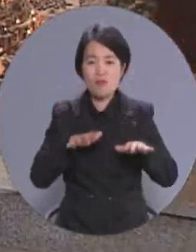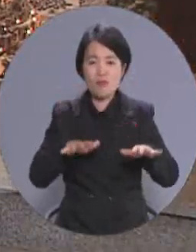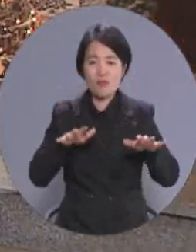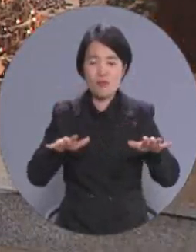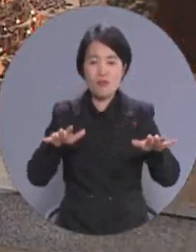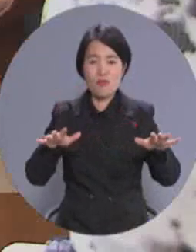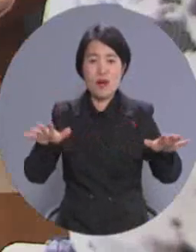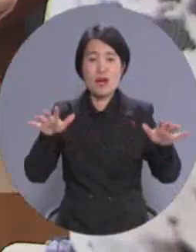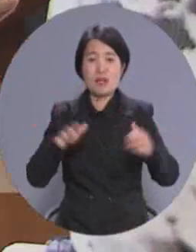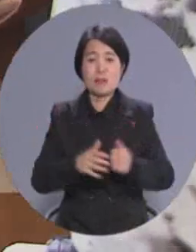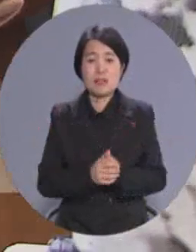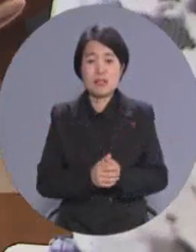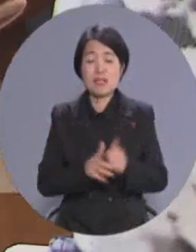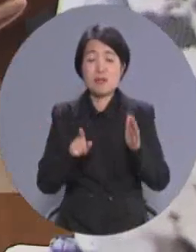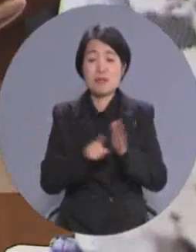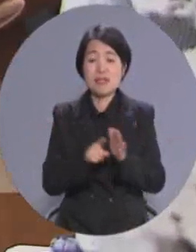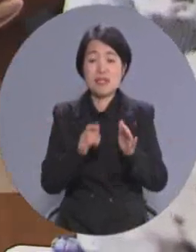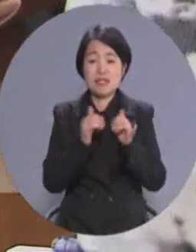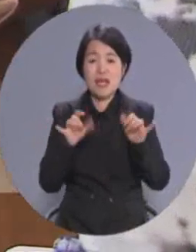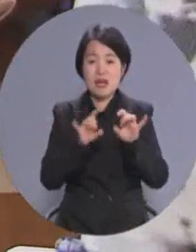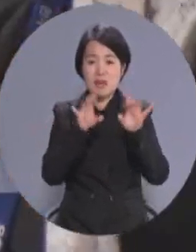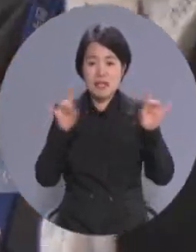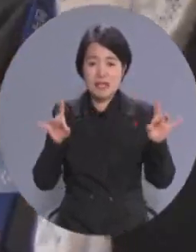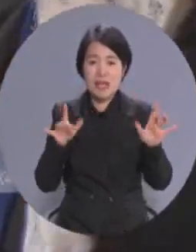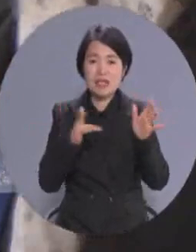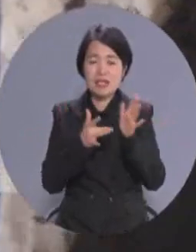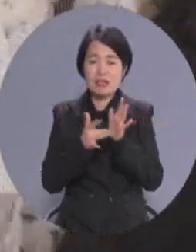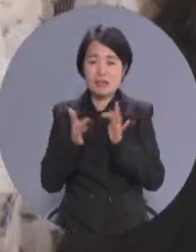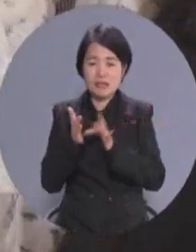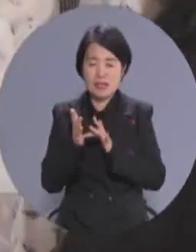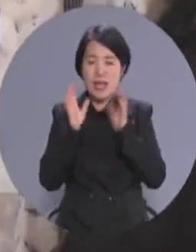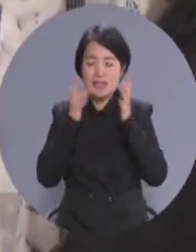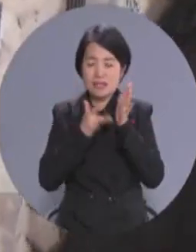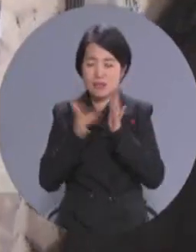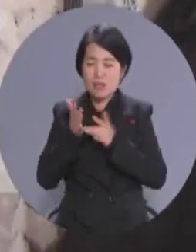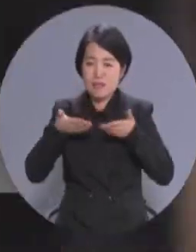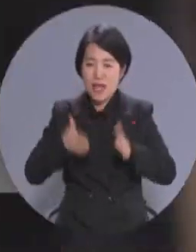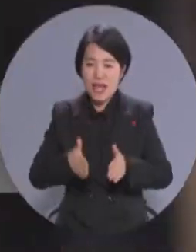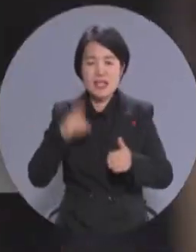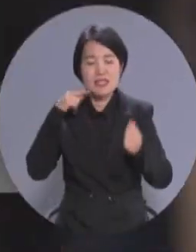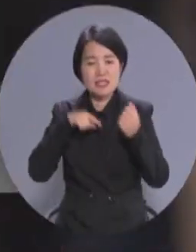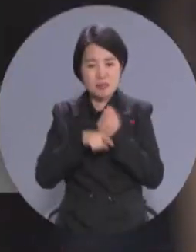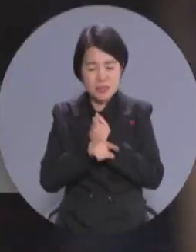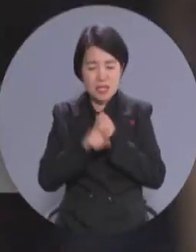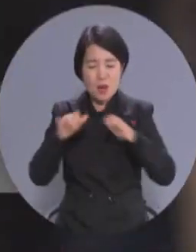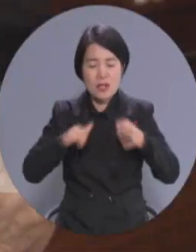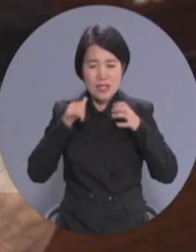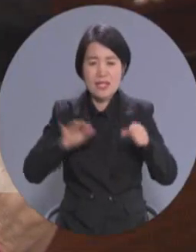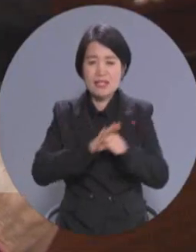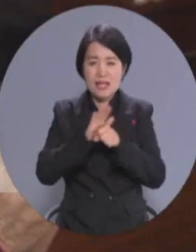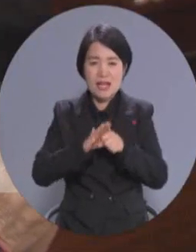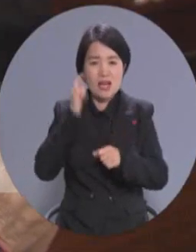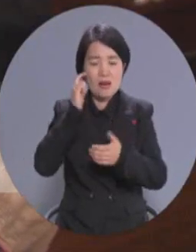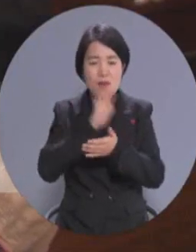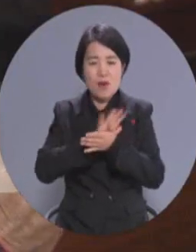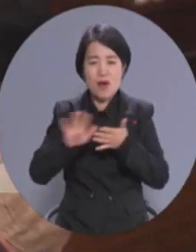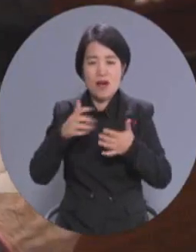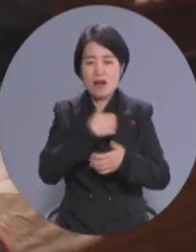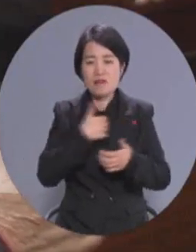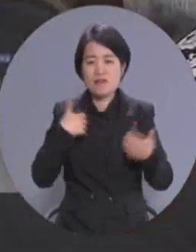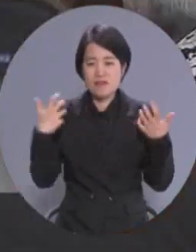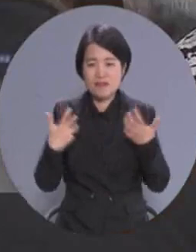퍼집니다. 신자들은 예수 탄생의 의미를 되새기며 온 세상에 사랑과 평화가 깃들기를